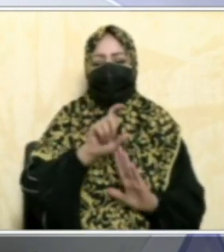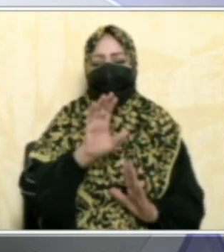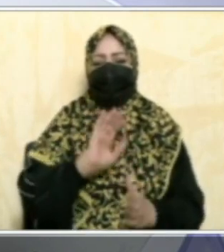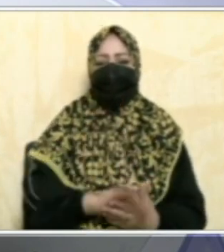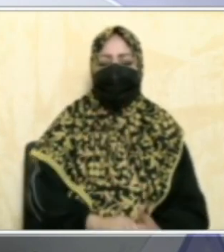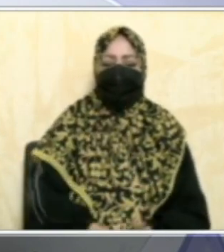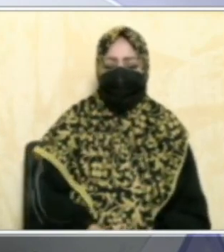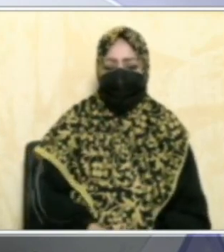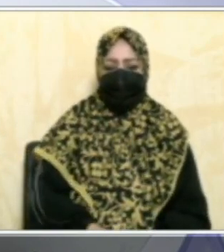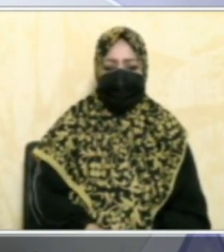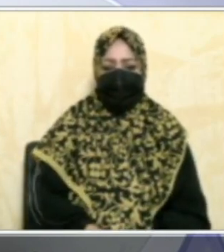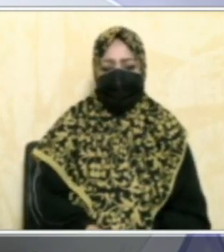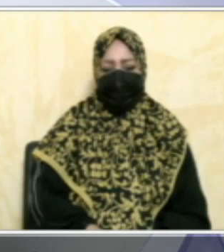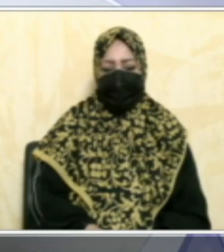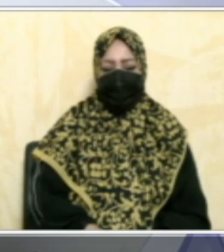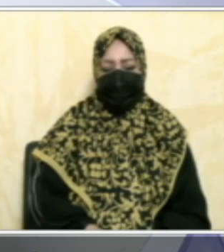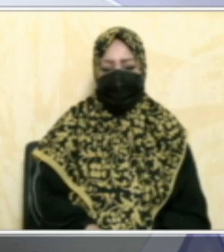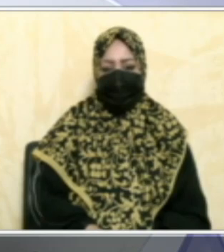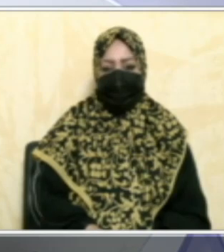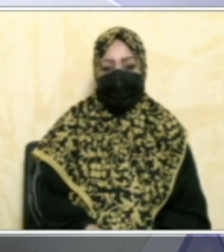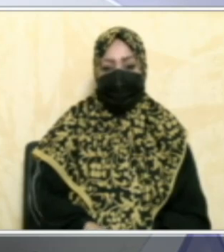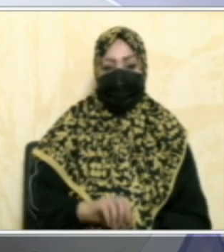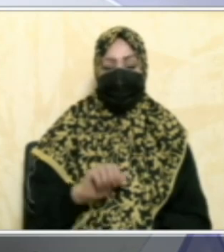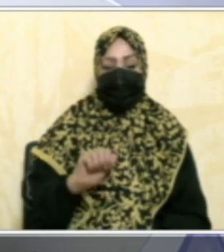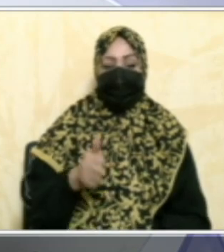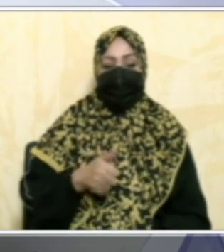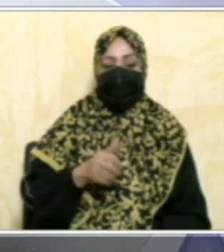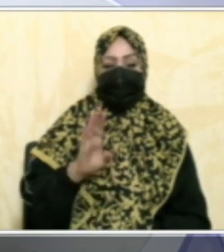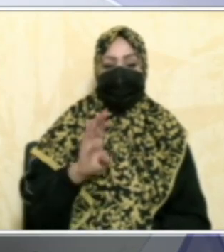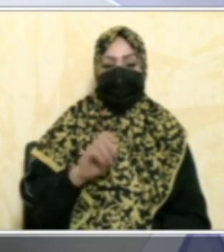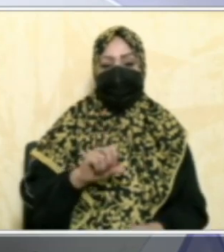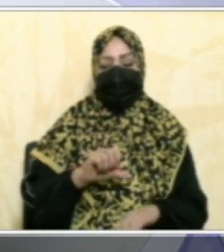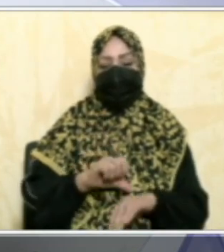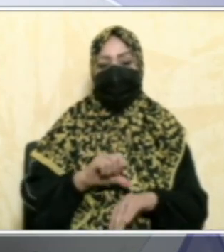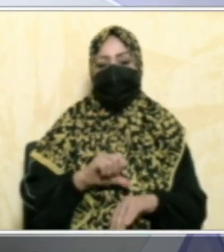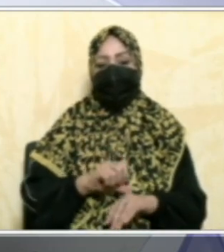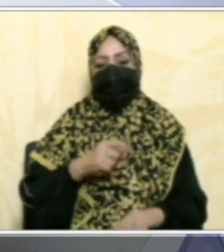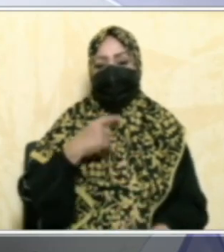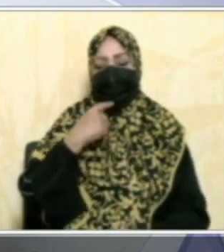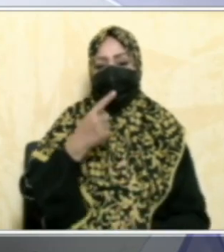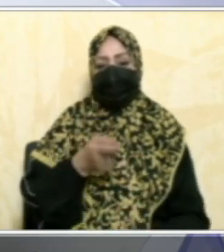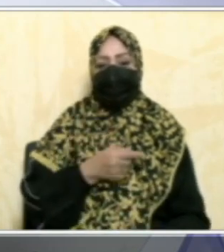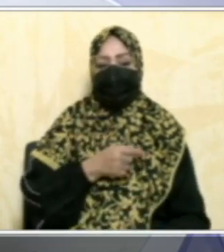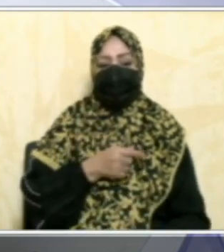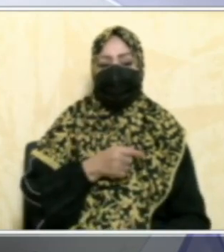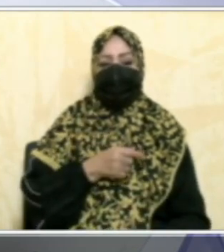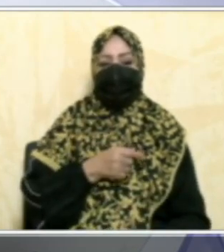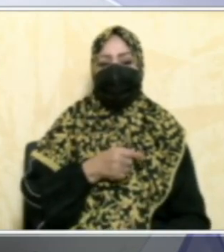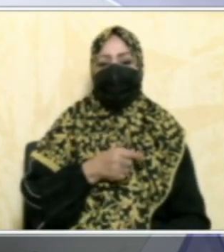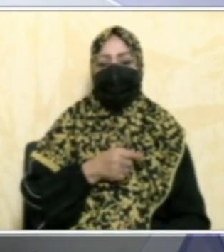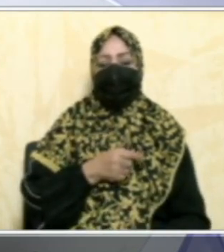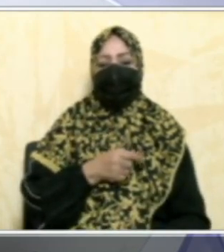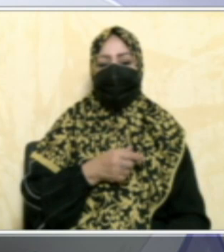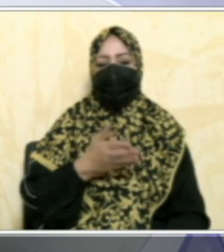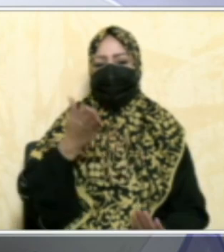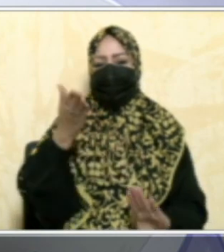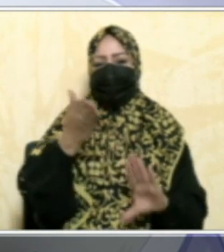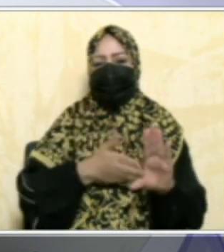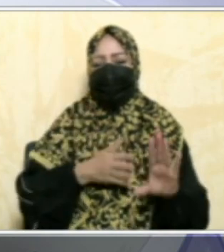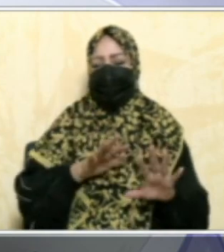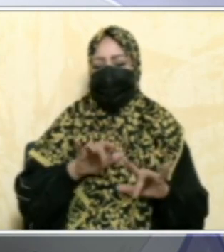الأخت كريمة من طرابلس، بالنسبة للعملات الإلكترونية يعني إذا كان يعني